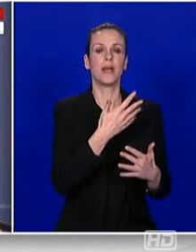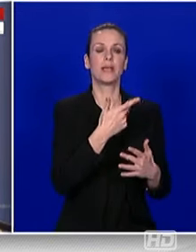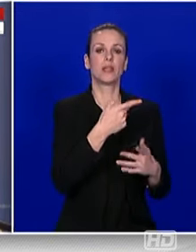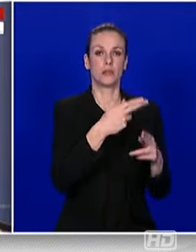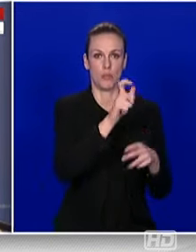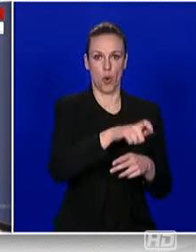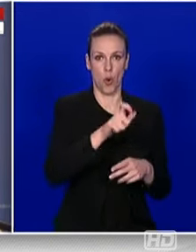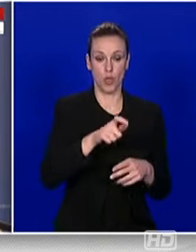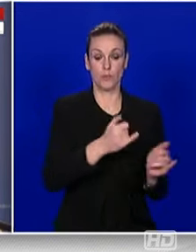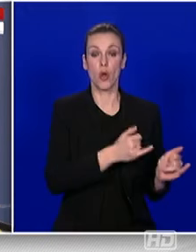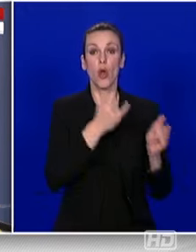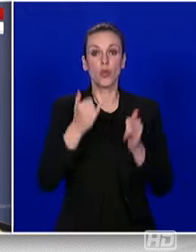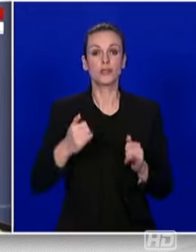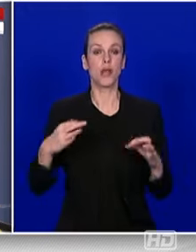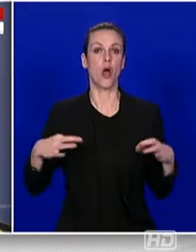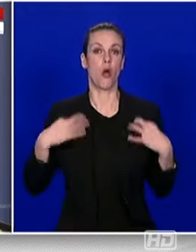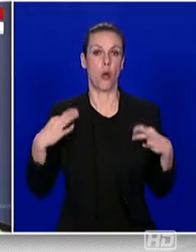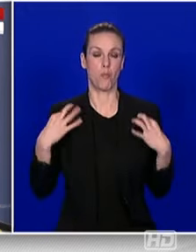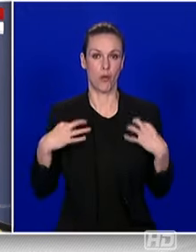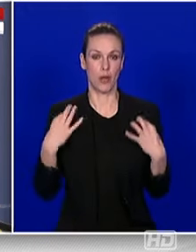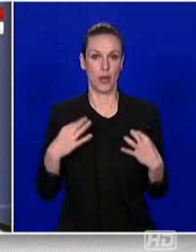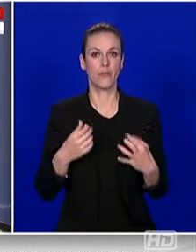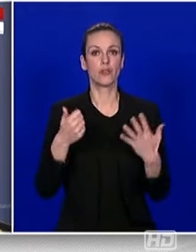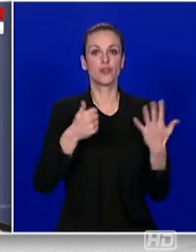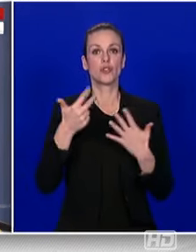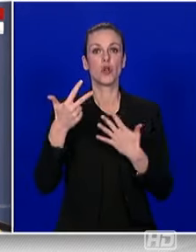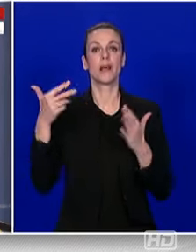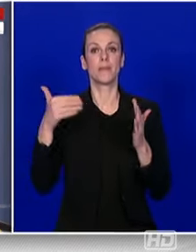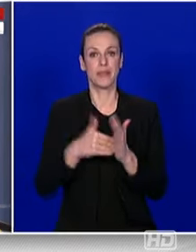sada se oporavilo